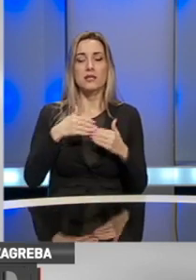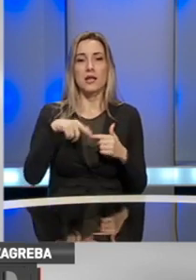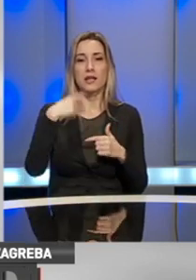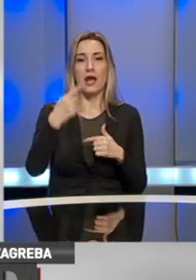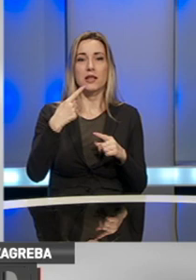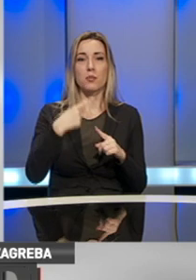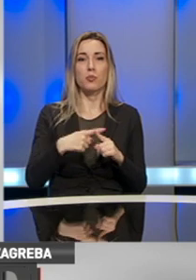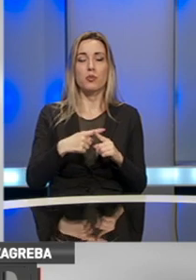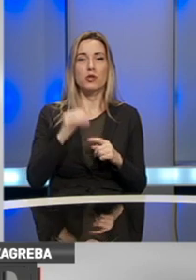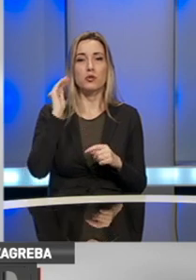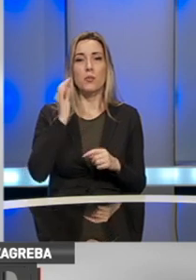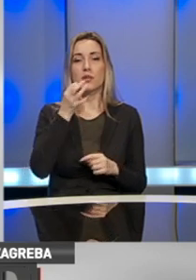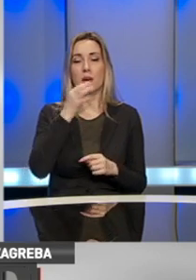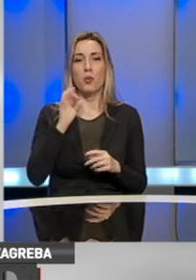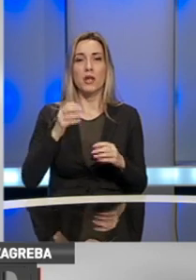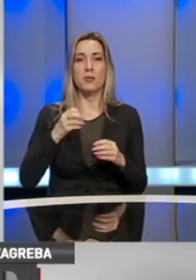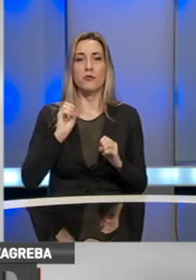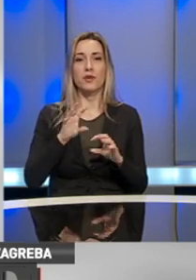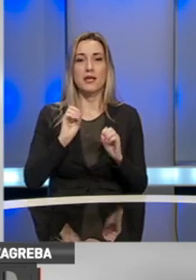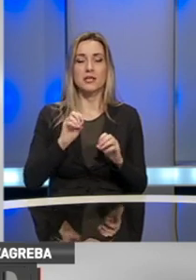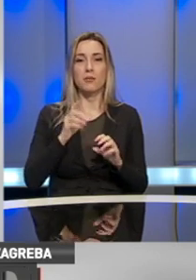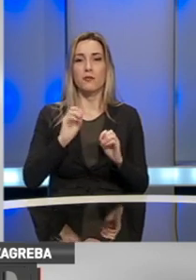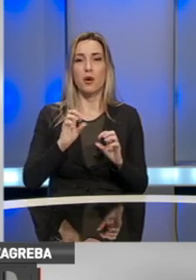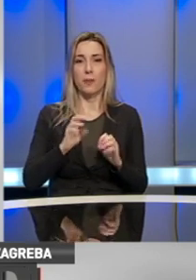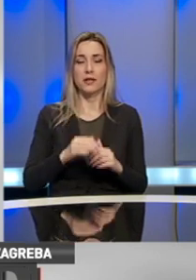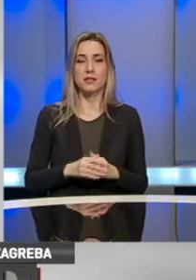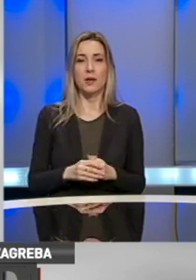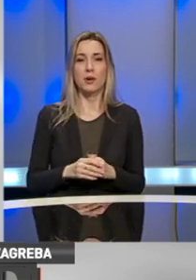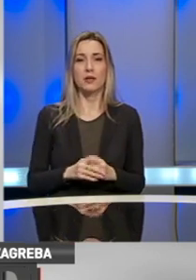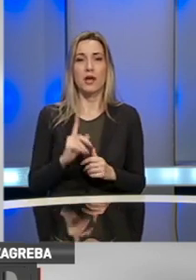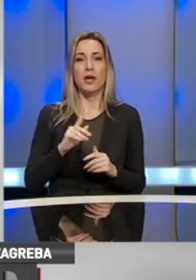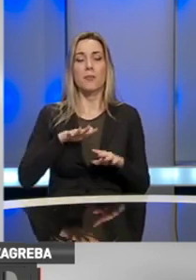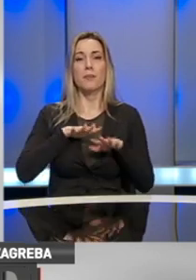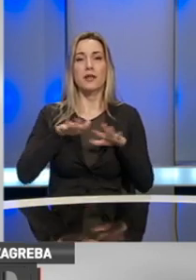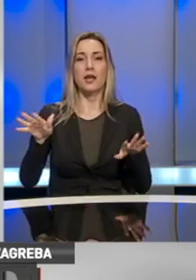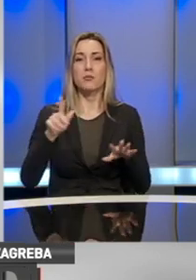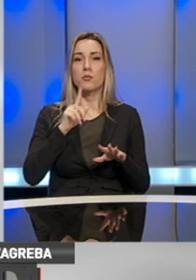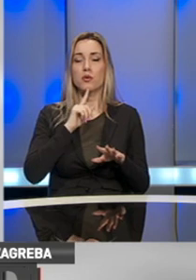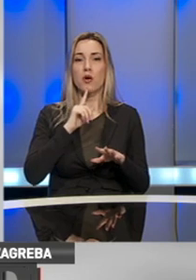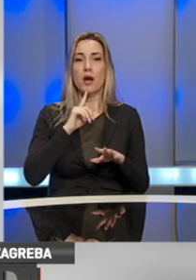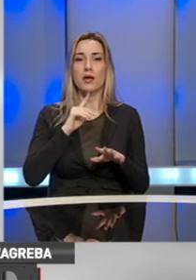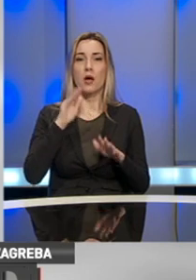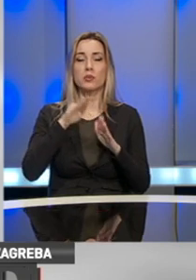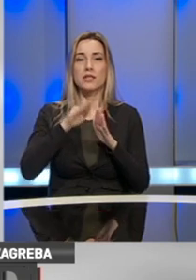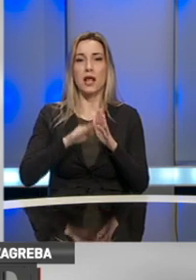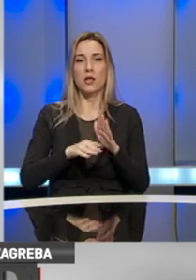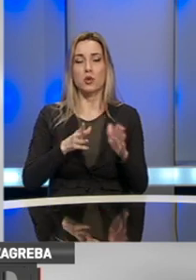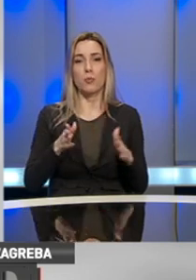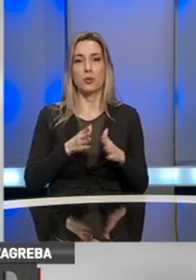put čujemo sa puno boljim vijestima, puno boljim informacijama i pandemijom koja je u silaznoj putanji, gospodine